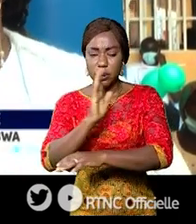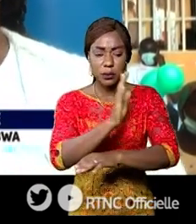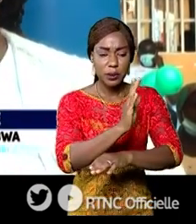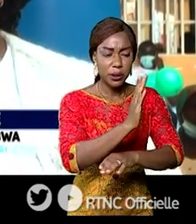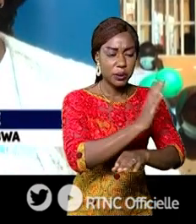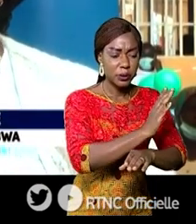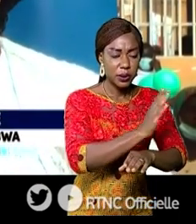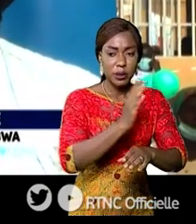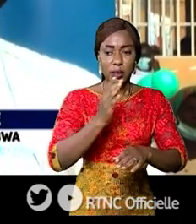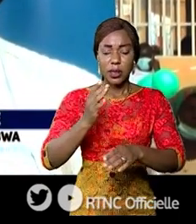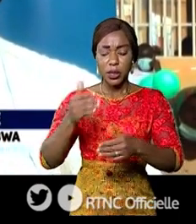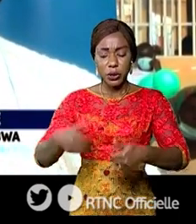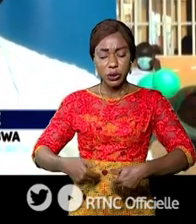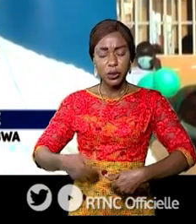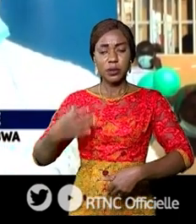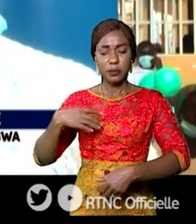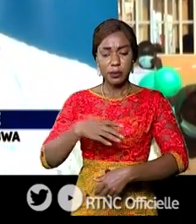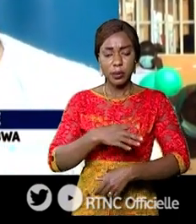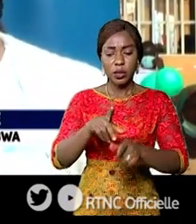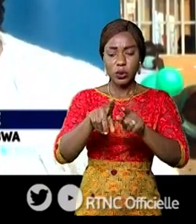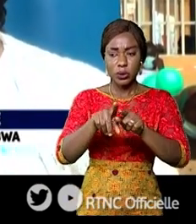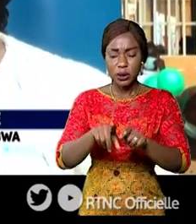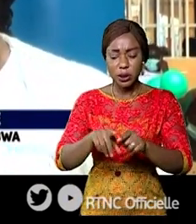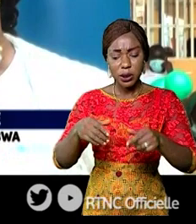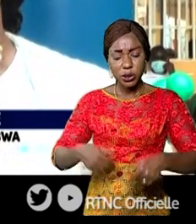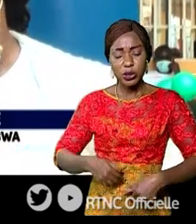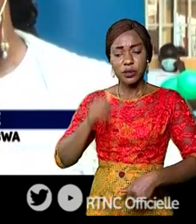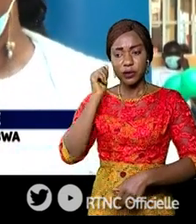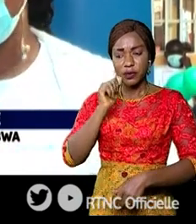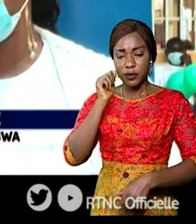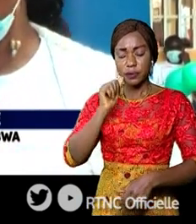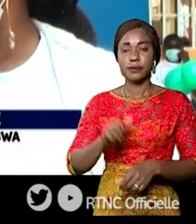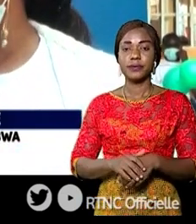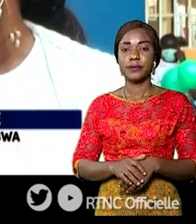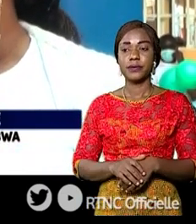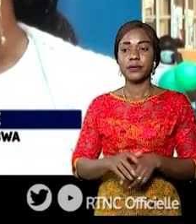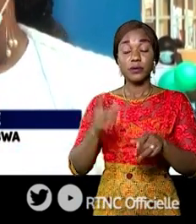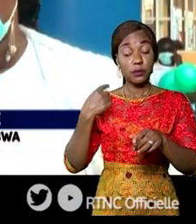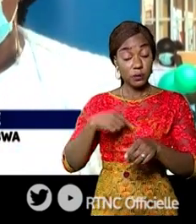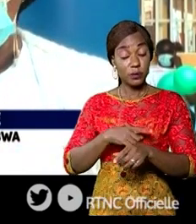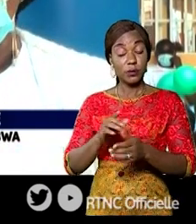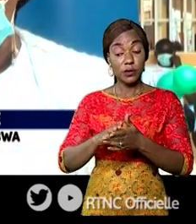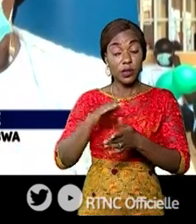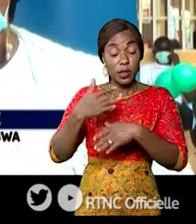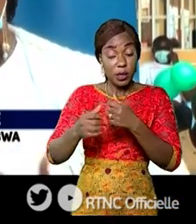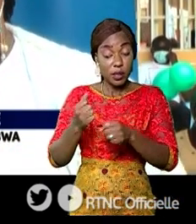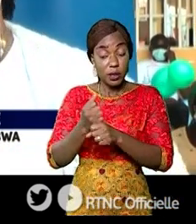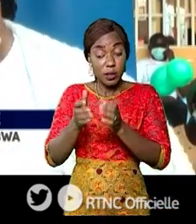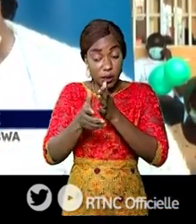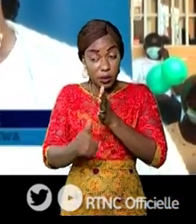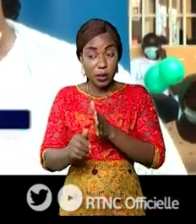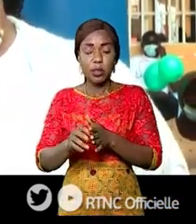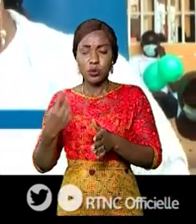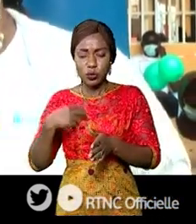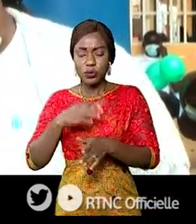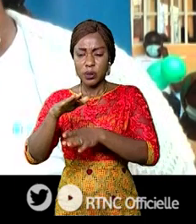de planification familiale. Comme nous avons Maristop ici, nous avons les services de qualité. Alors nous appelons à ces femmes-là